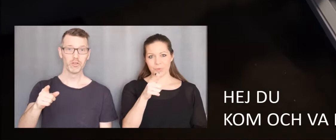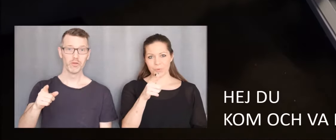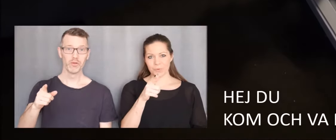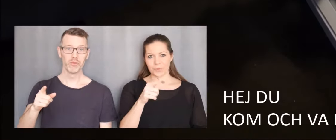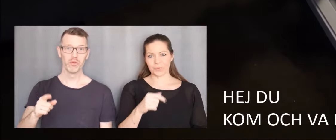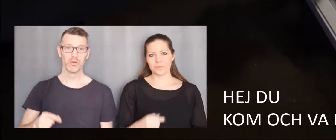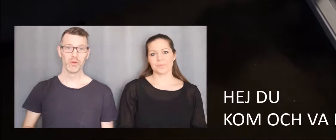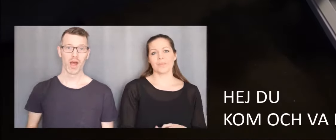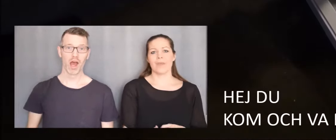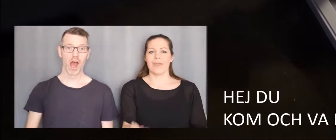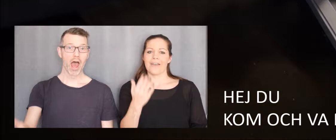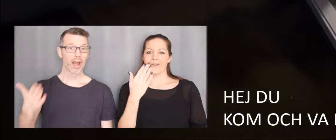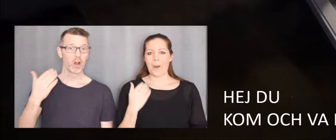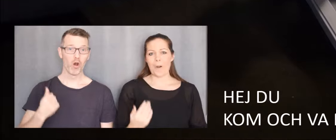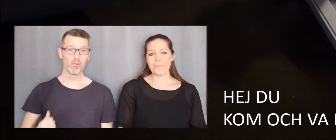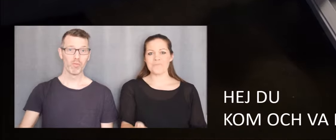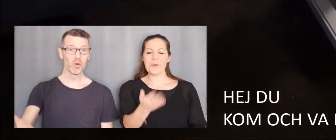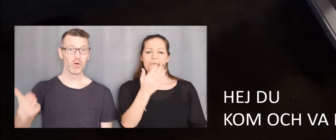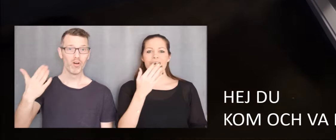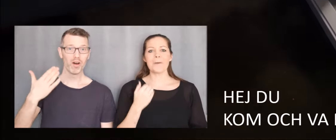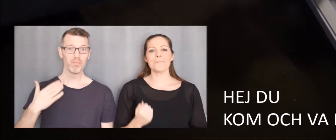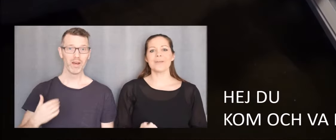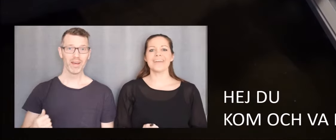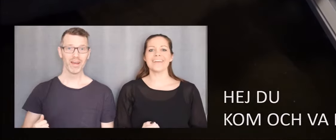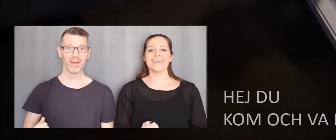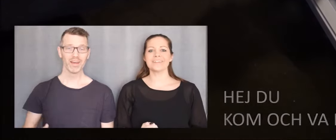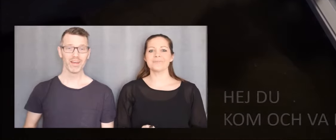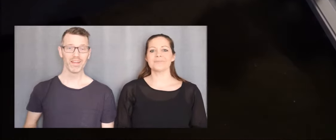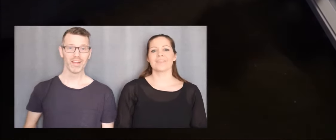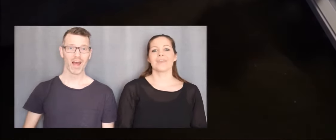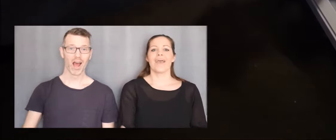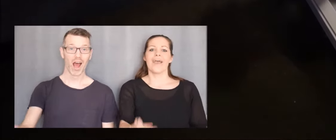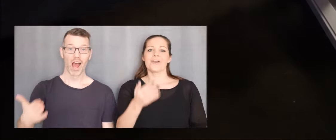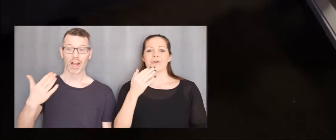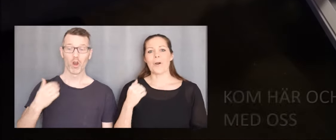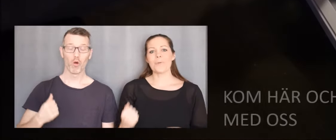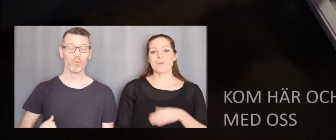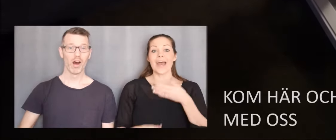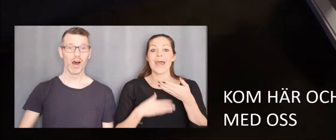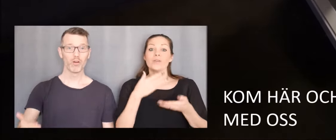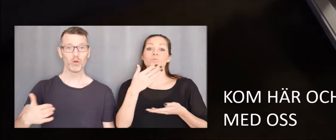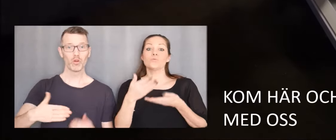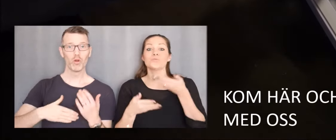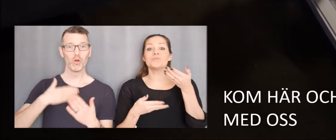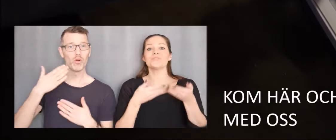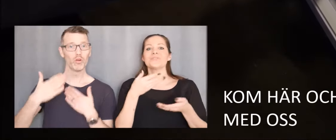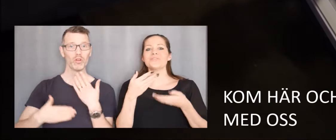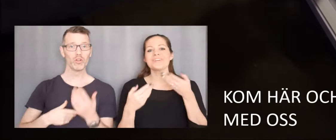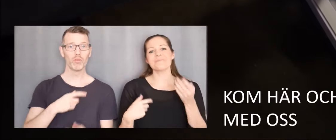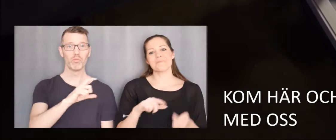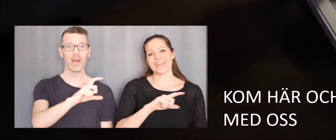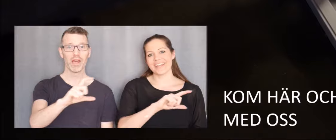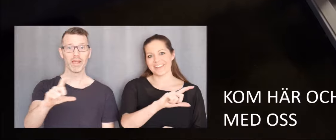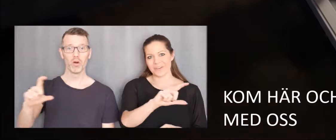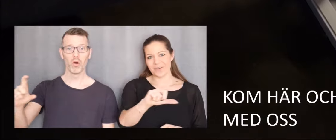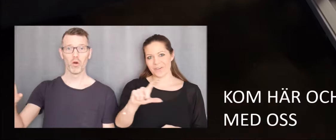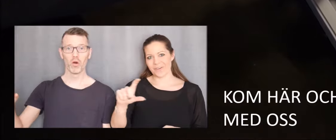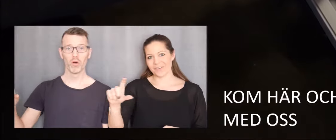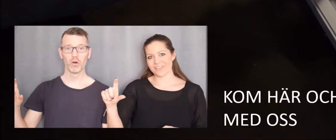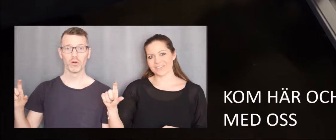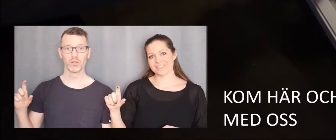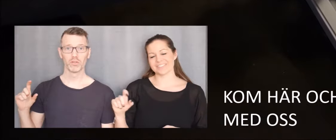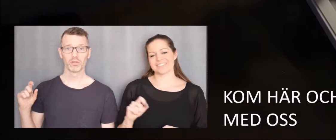Hej du, kom och var med. Kom här och sjung